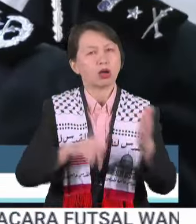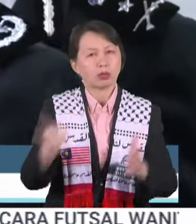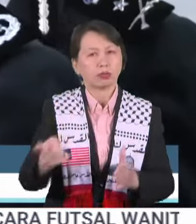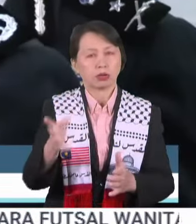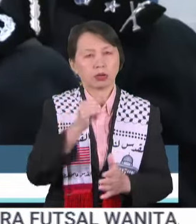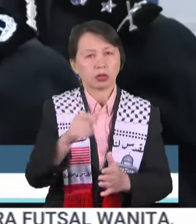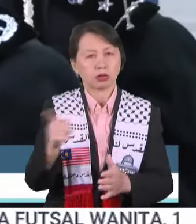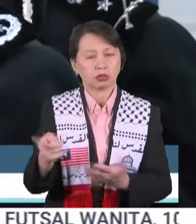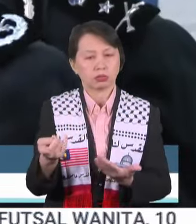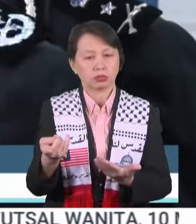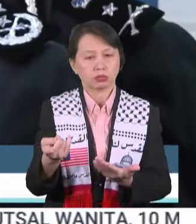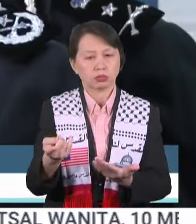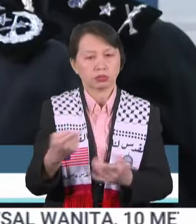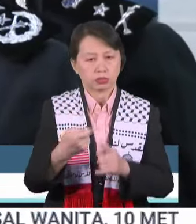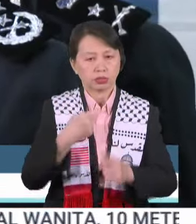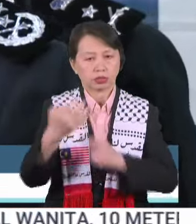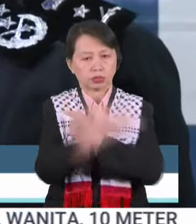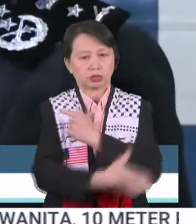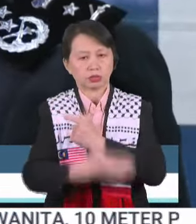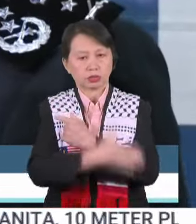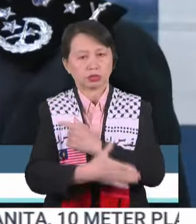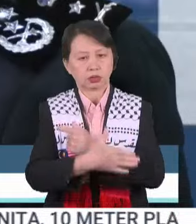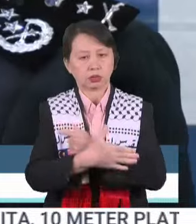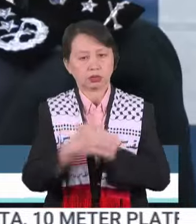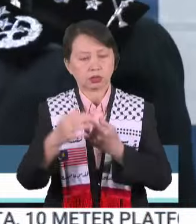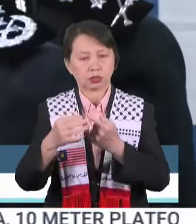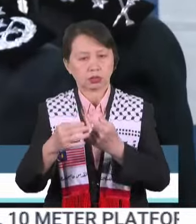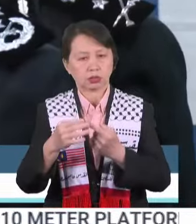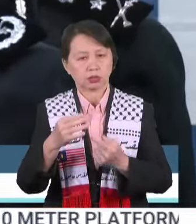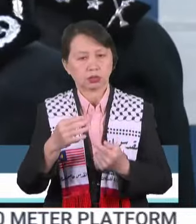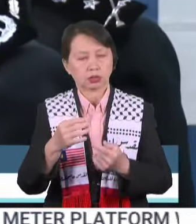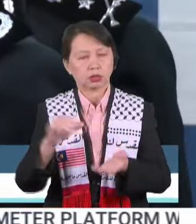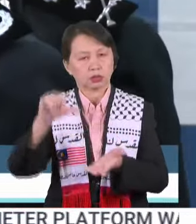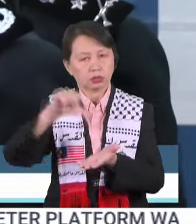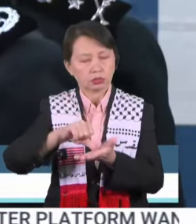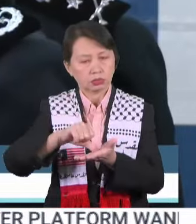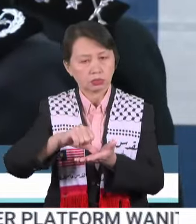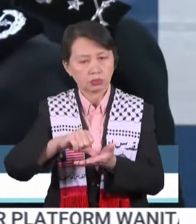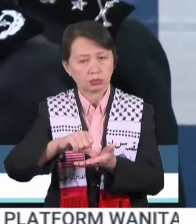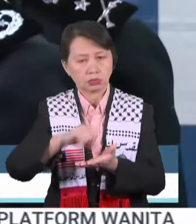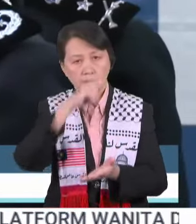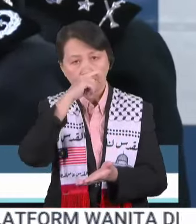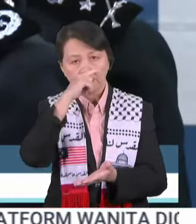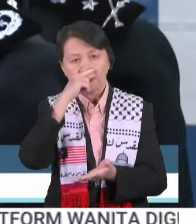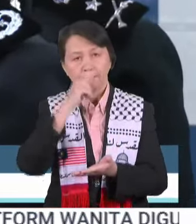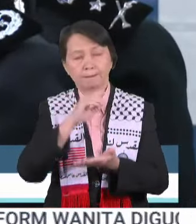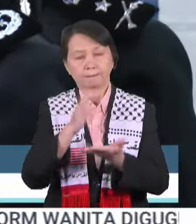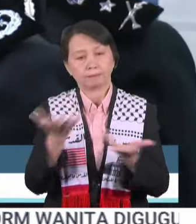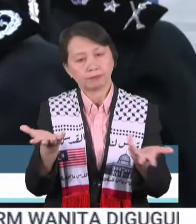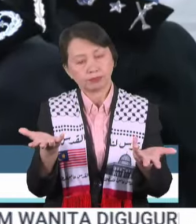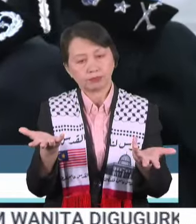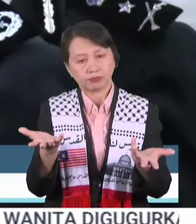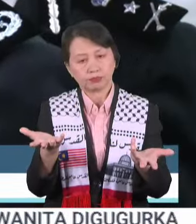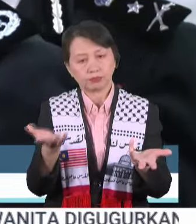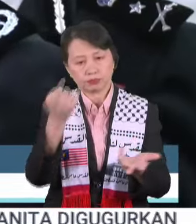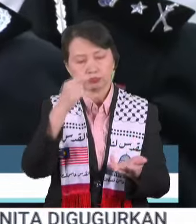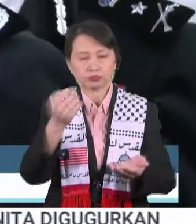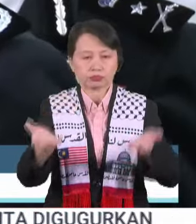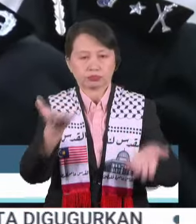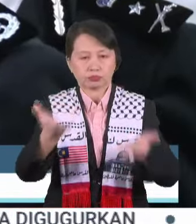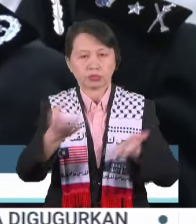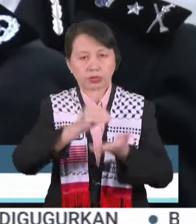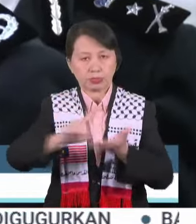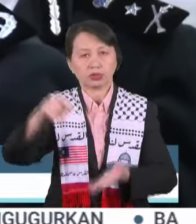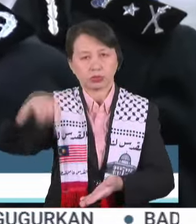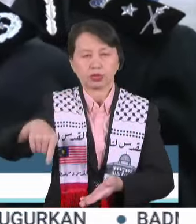yang diseludup, kita tahu, daripada negara sahabat, daripada jiran. So mungkin dalam minggu